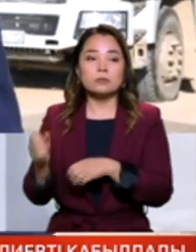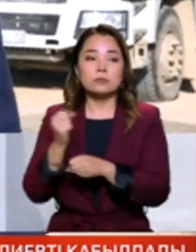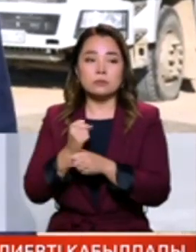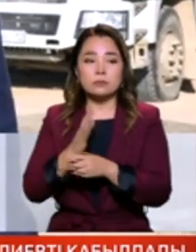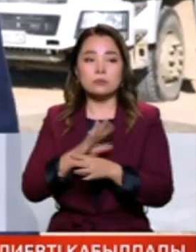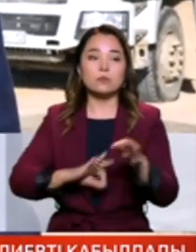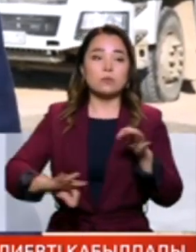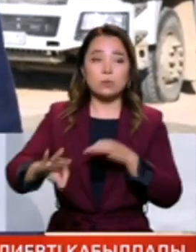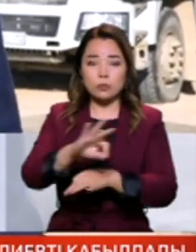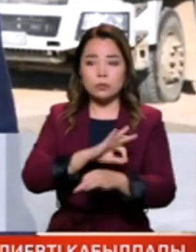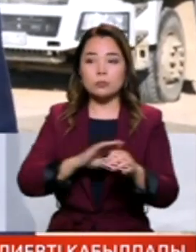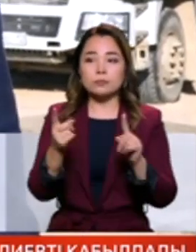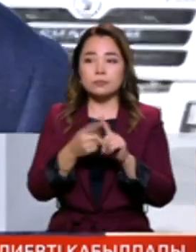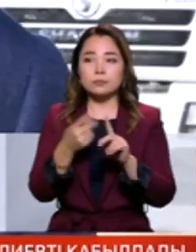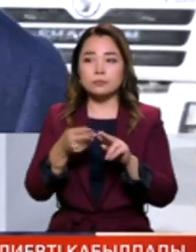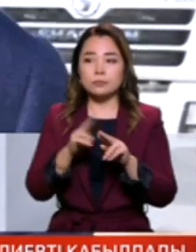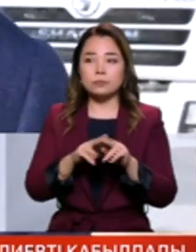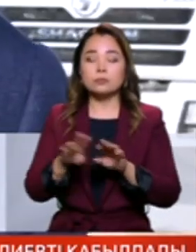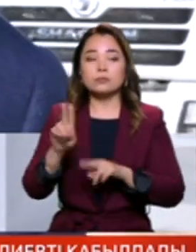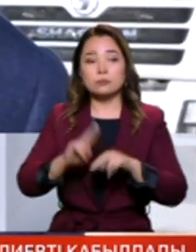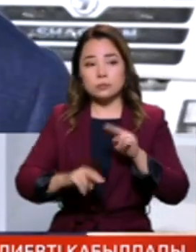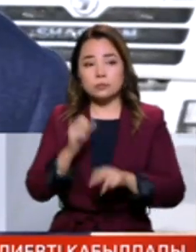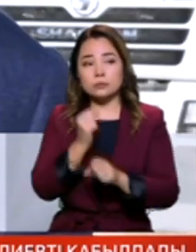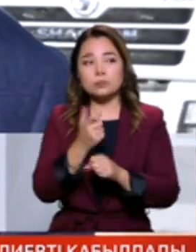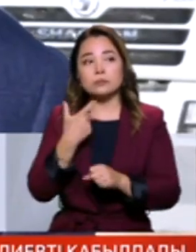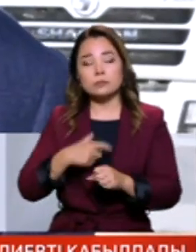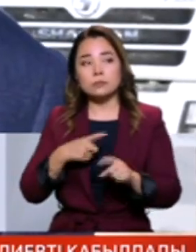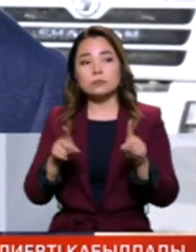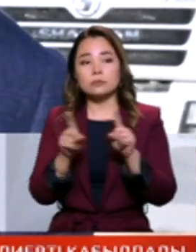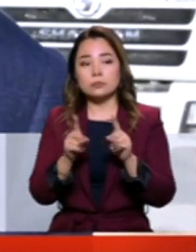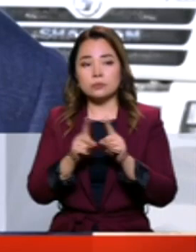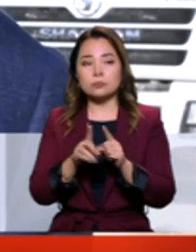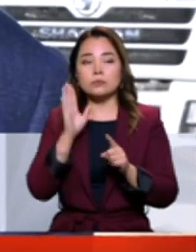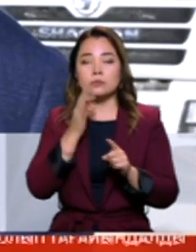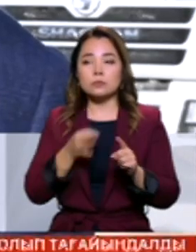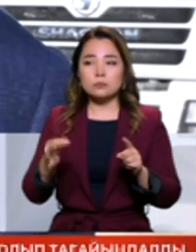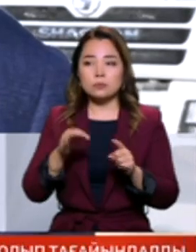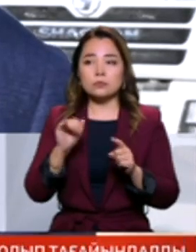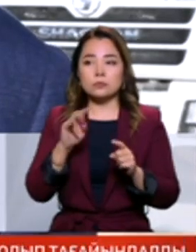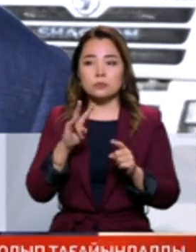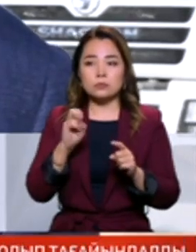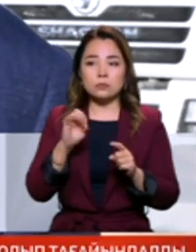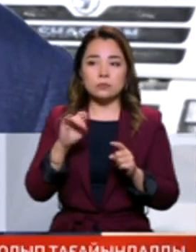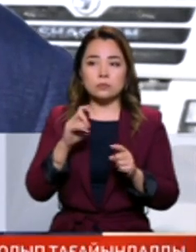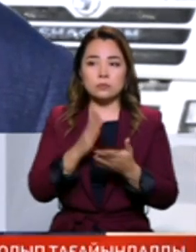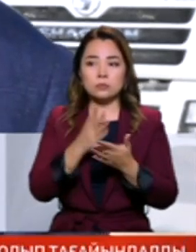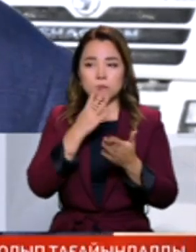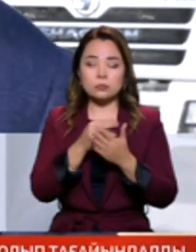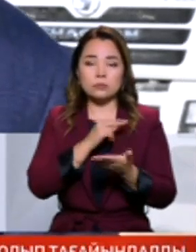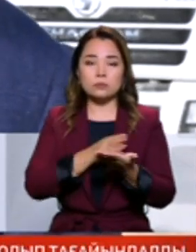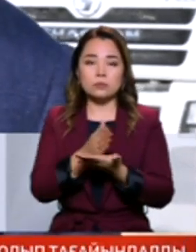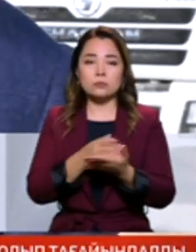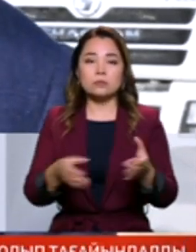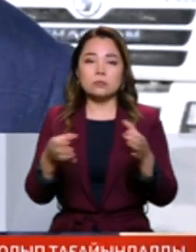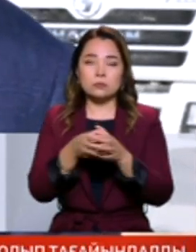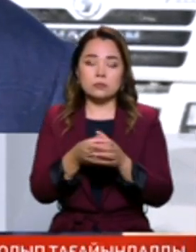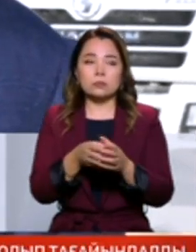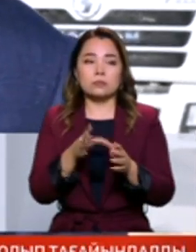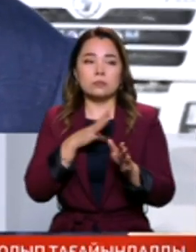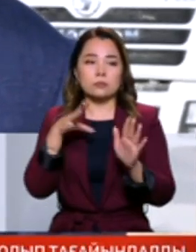жаңағы инфрақұрылым салу. Оған біз өзіміздің Жаңаөзен қаласында орналасқан сервистік мекемелерді тартатын